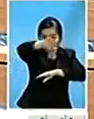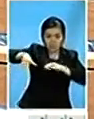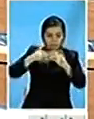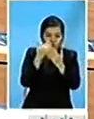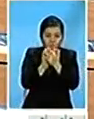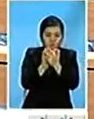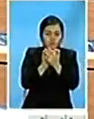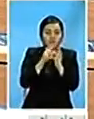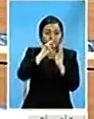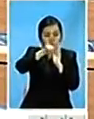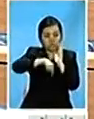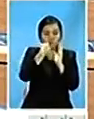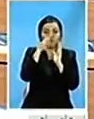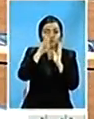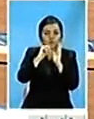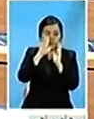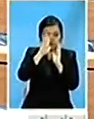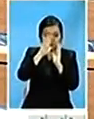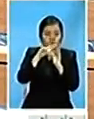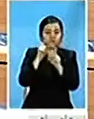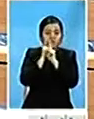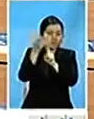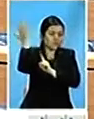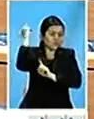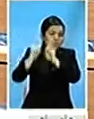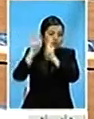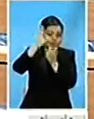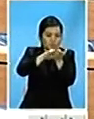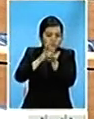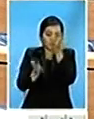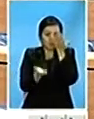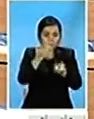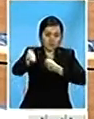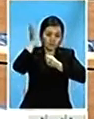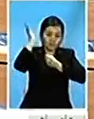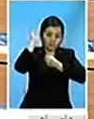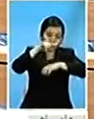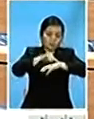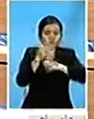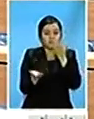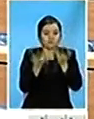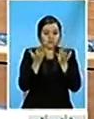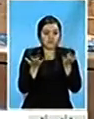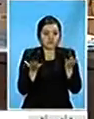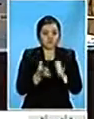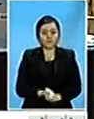ติเดิมที่เคยพิจารณากันเป็นตัวตั้งทั้งนี้และทั้งนั้นก็ขึ้นอยู่กับบรรยากาศของการอภิปรายด้วยครับ